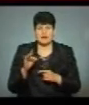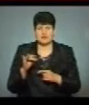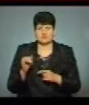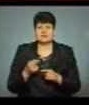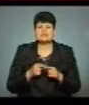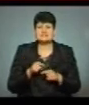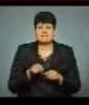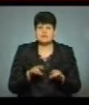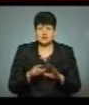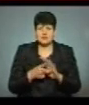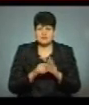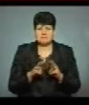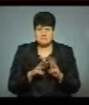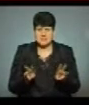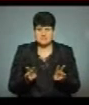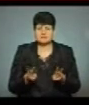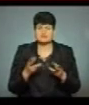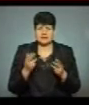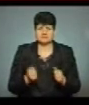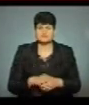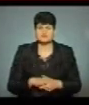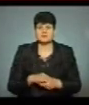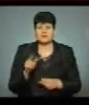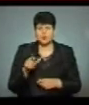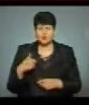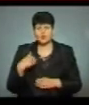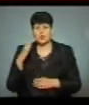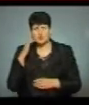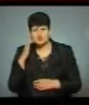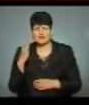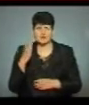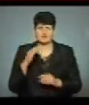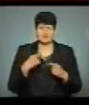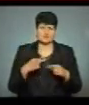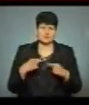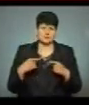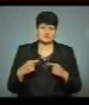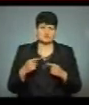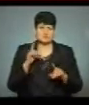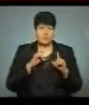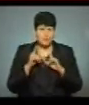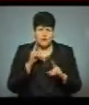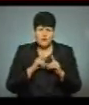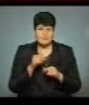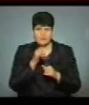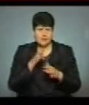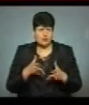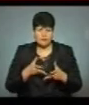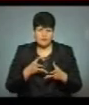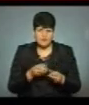це вирішує Кабінет міністрів. Так. Люди голосуванням, різноманітними зборами і таке інше не можуть